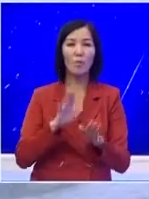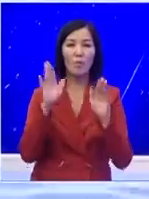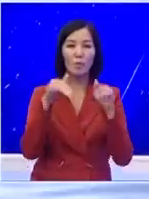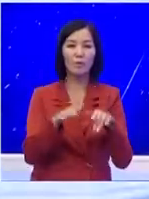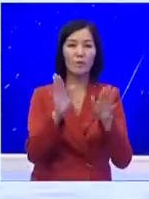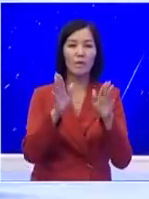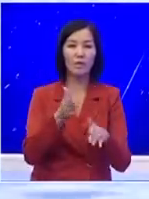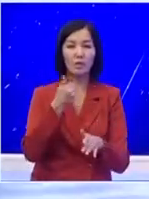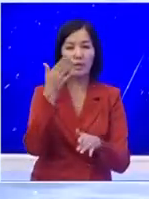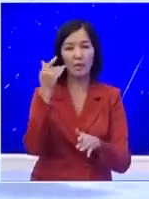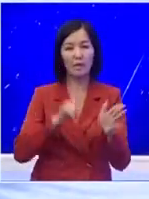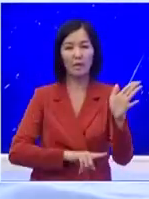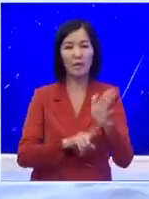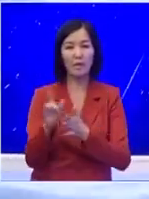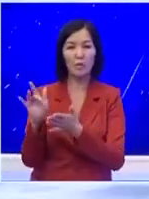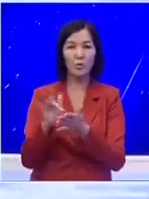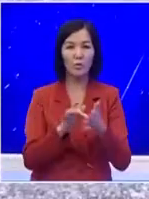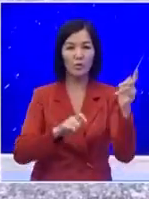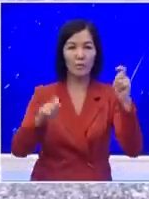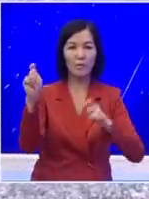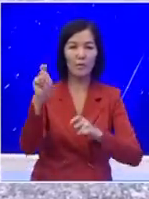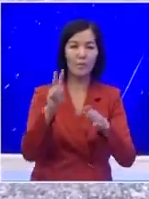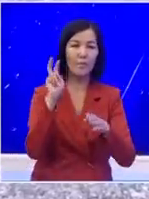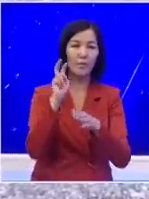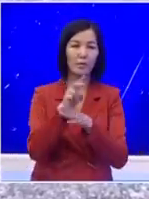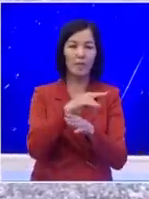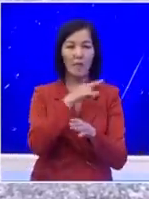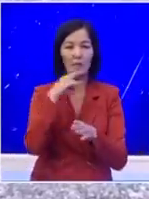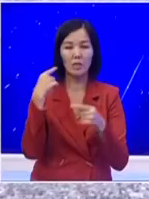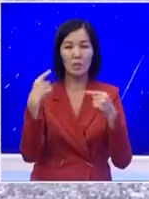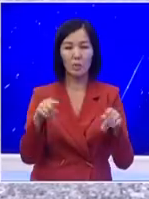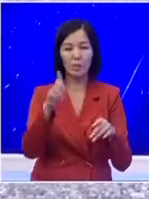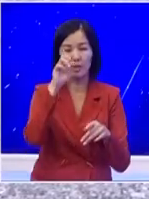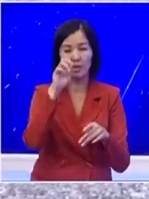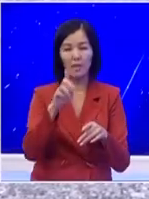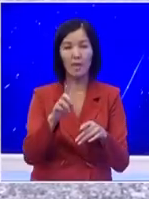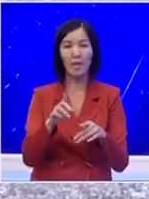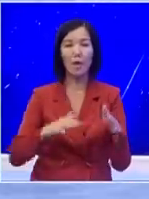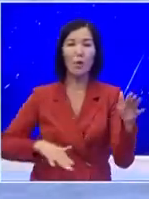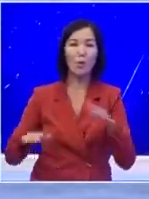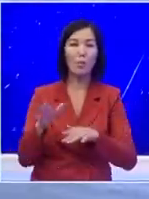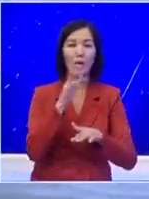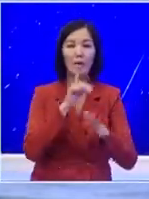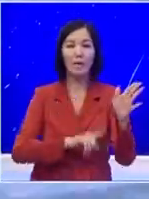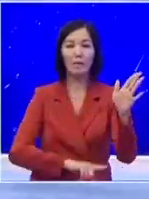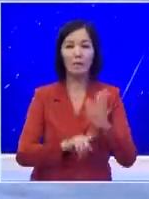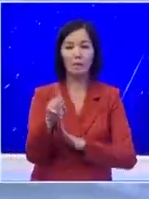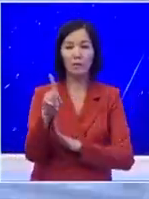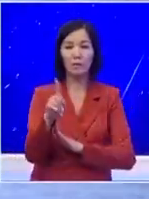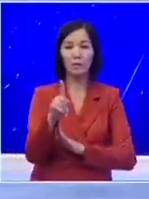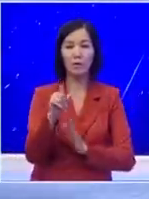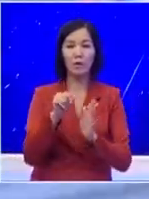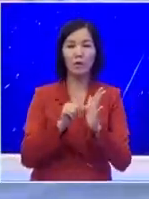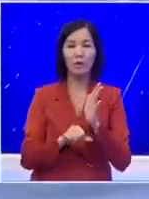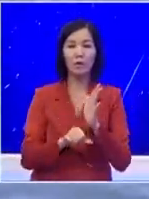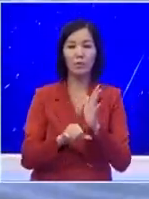наступлением жаркого сезона съезжаются туристы из разных уголков Казахстана, России и других стран. С начала купального сезона здесь отдохнуло более 600 тысяч